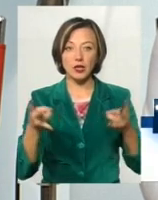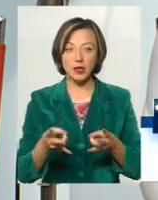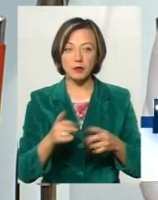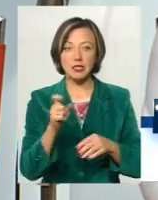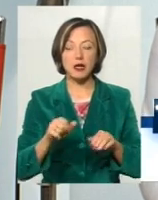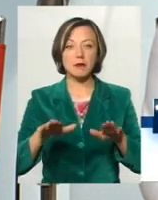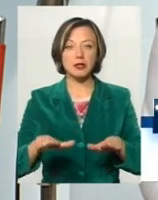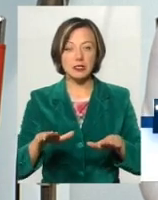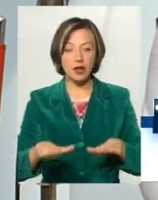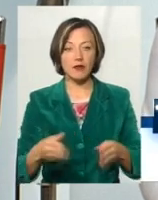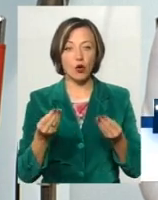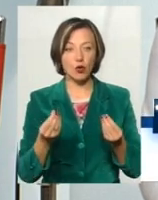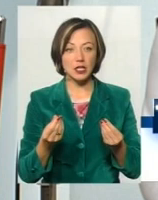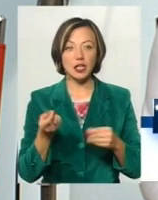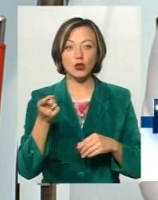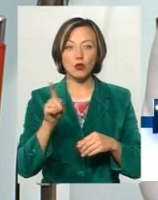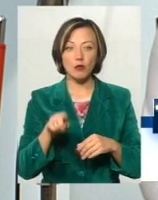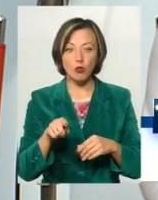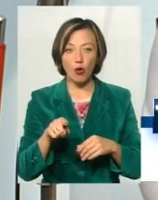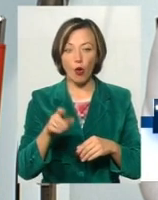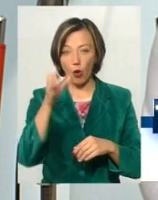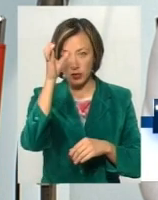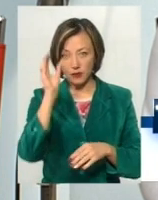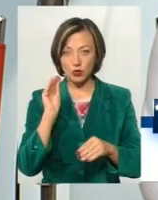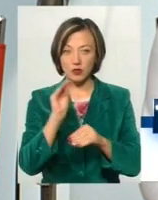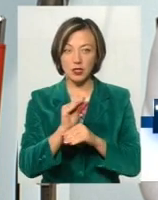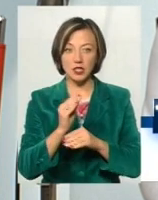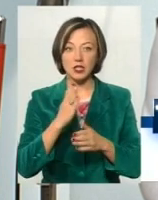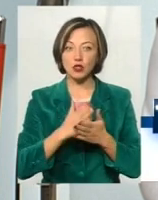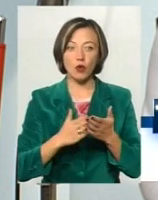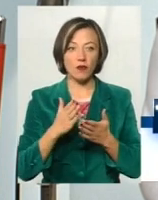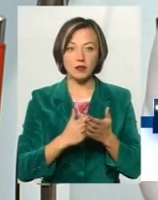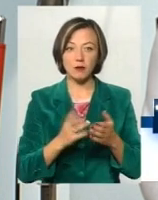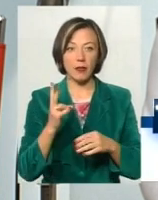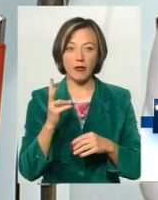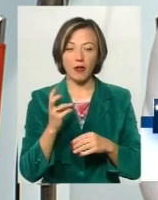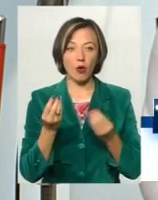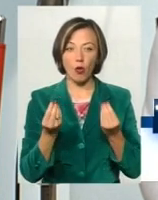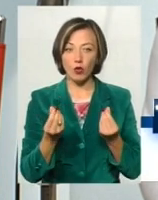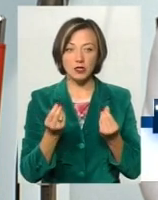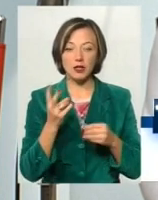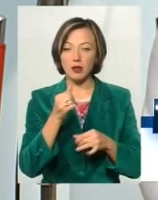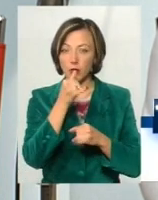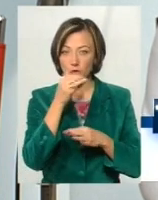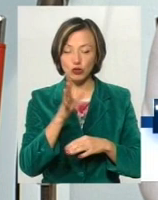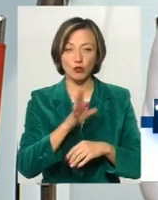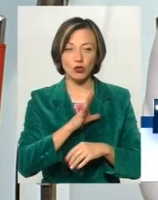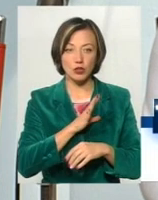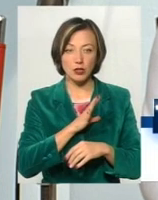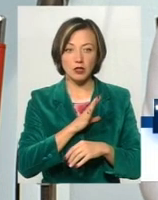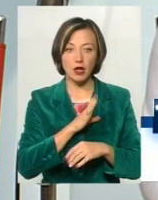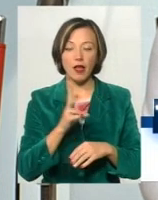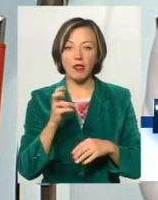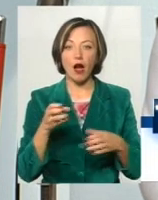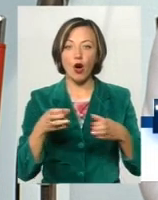місцеві кошти. Тому поняття освітньої субвенції, то зовсім не кошти ці не можуть бути на